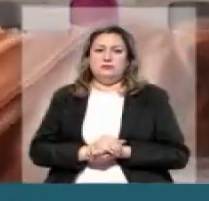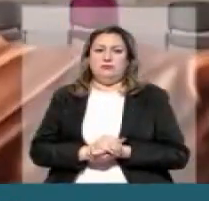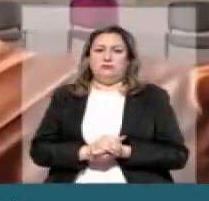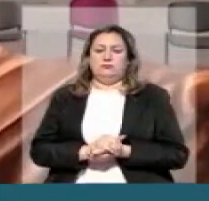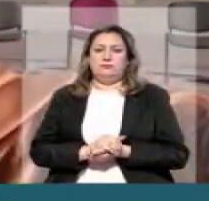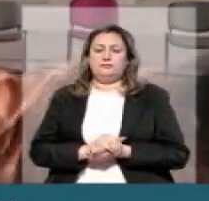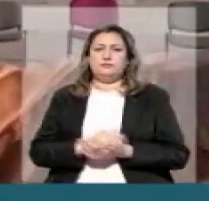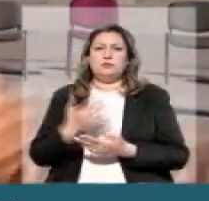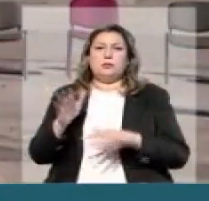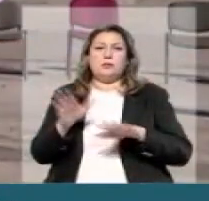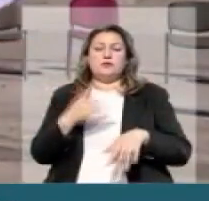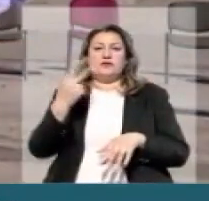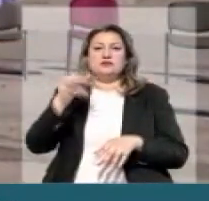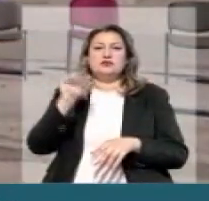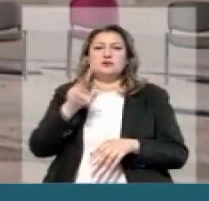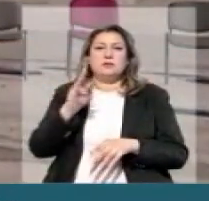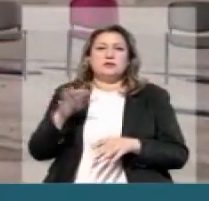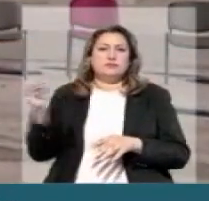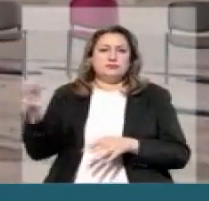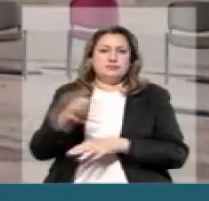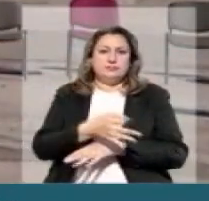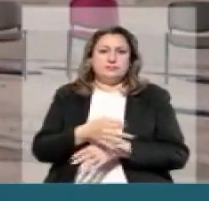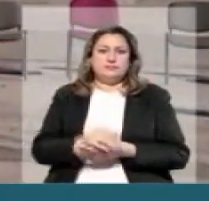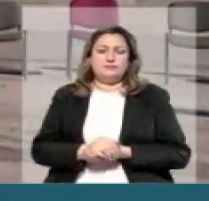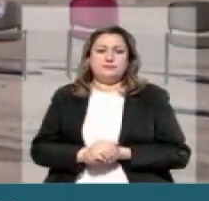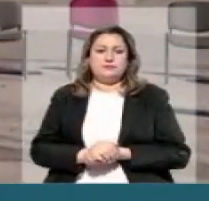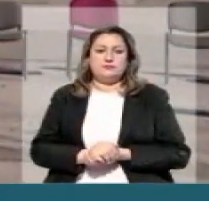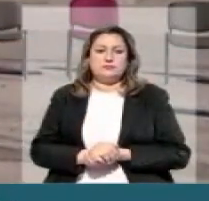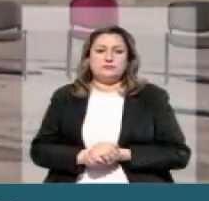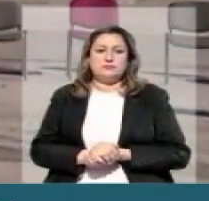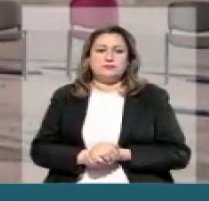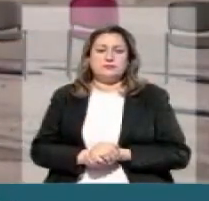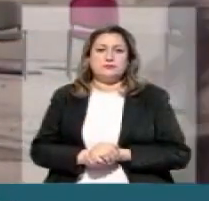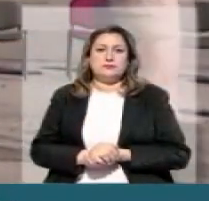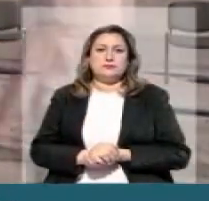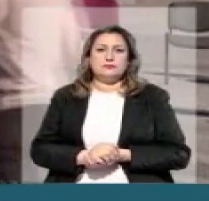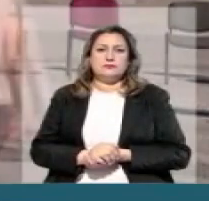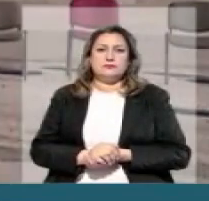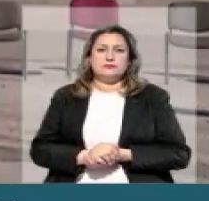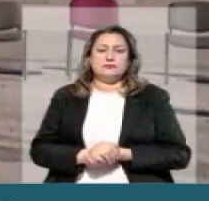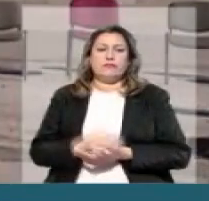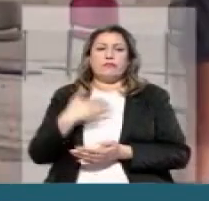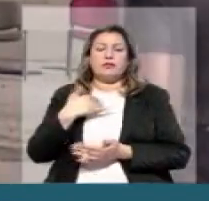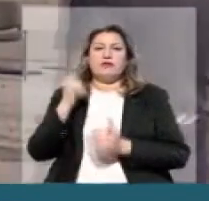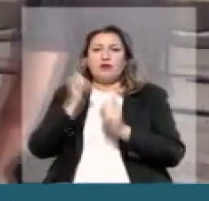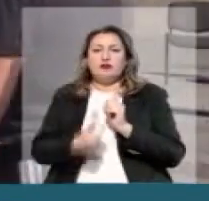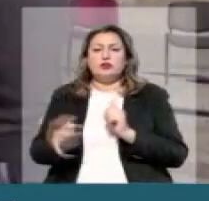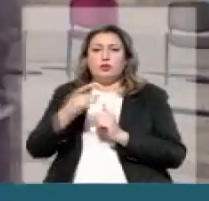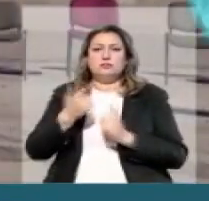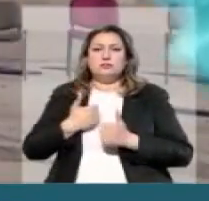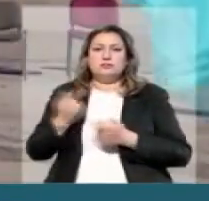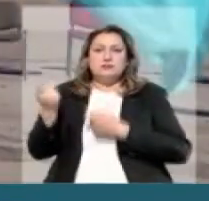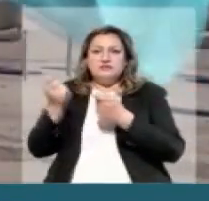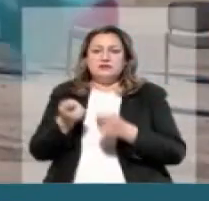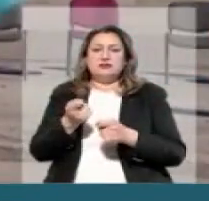қалаға әкеліп жатырмыз сыйлық ретінде. Ол деген, біз сіздер білесіздер, біз асар үме көп балалы отбасыларды қиын